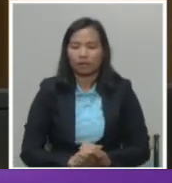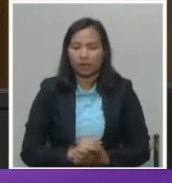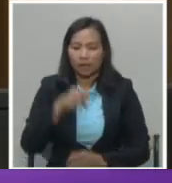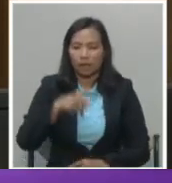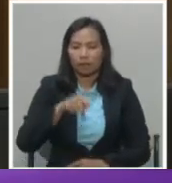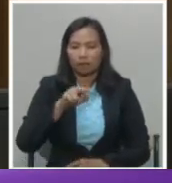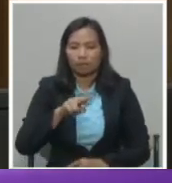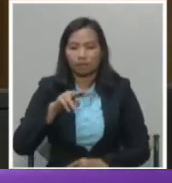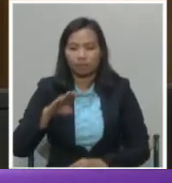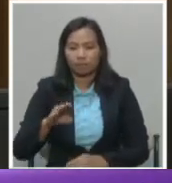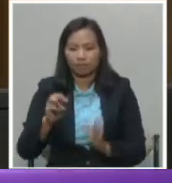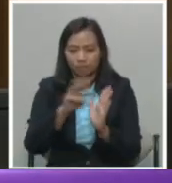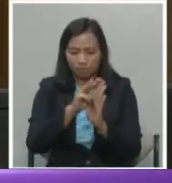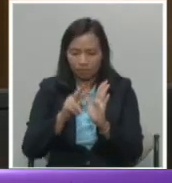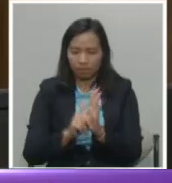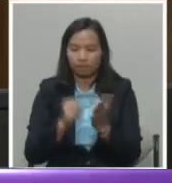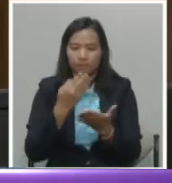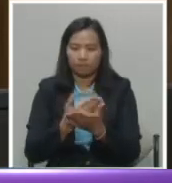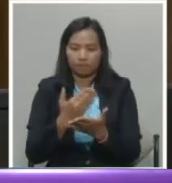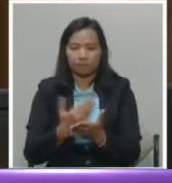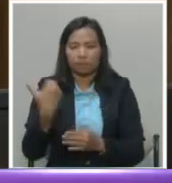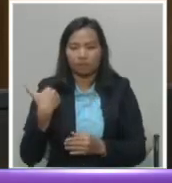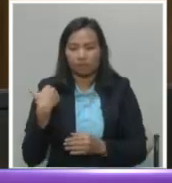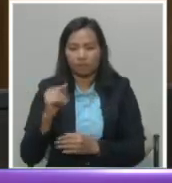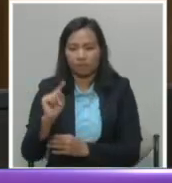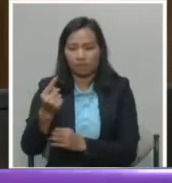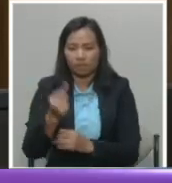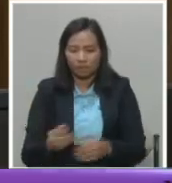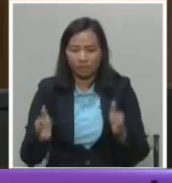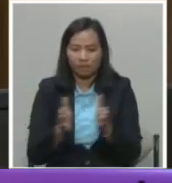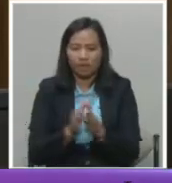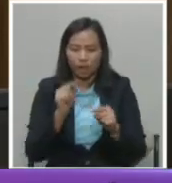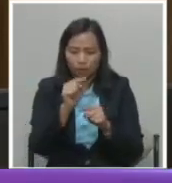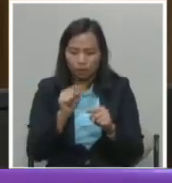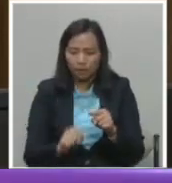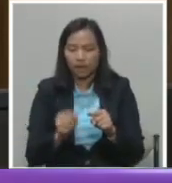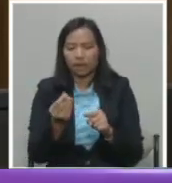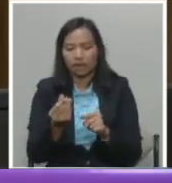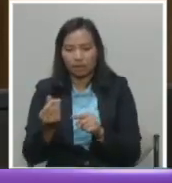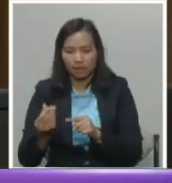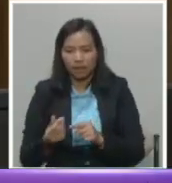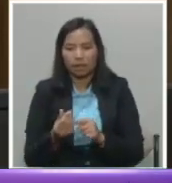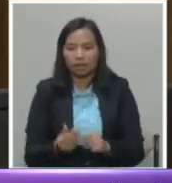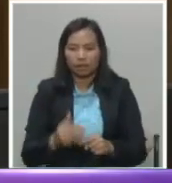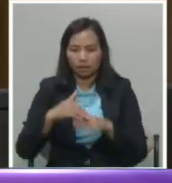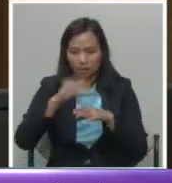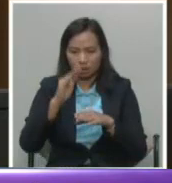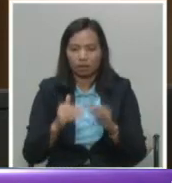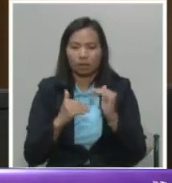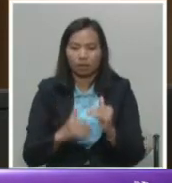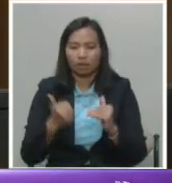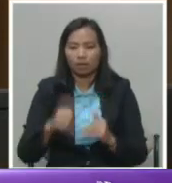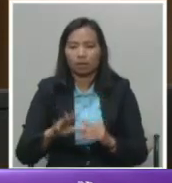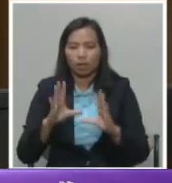พรบวินัยการเงินทางก็มีขึ้นมาใหม่เพราะนั้นจะมีรูมทั้งหมดเปอร์เซ็นต์เท่านี้เท่านี้ทำเกินนี้ไม่ได้นะจะต้องมีการประ